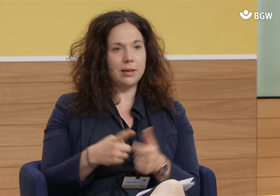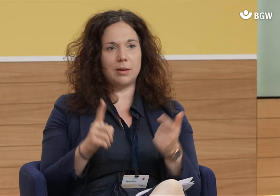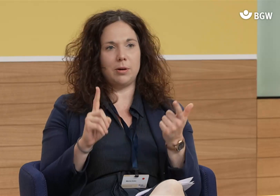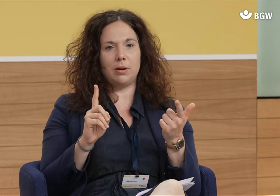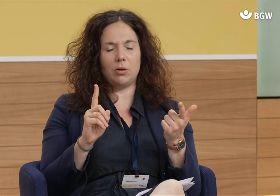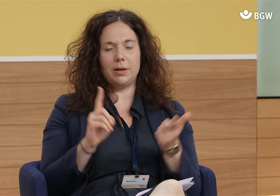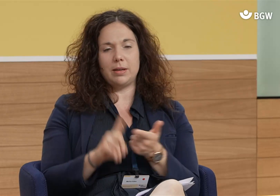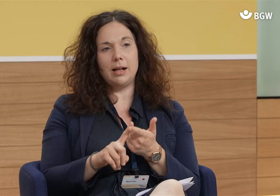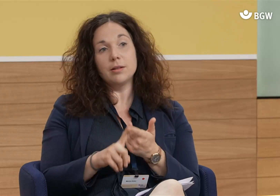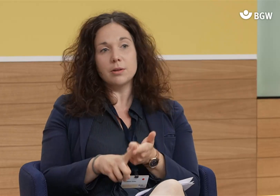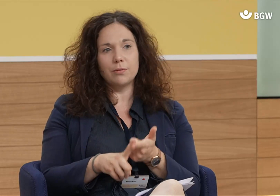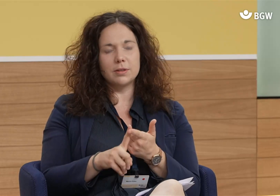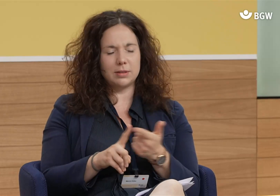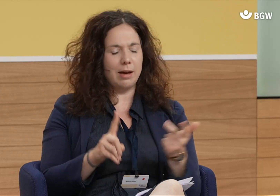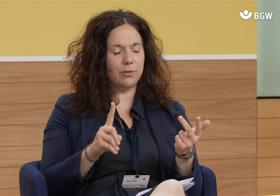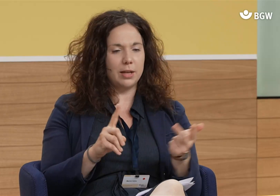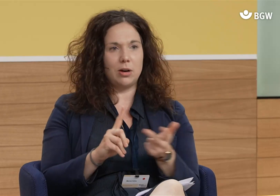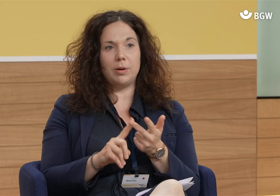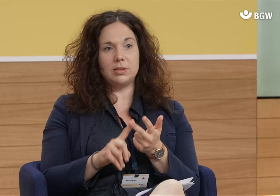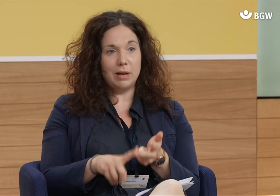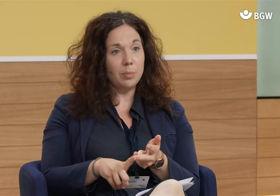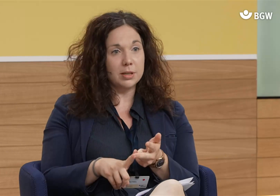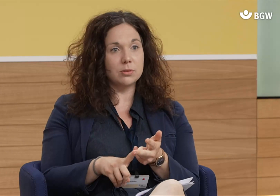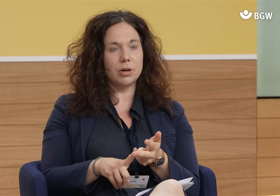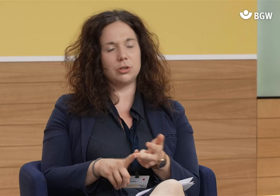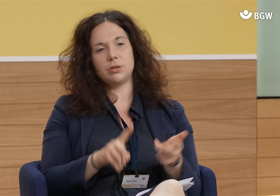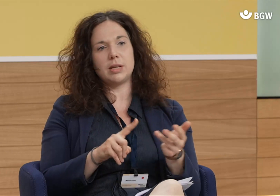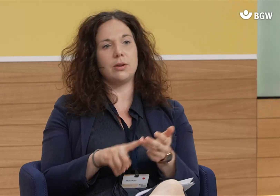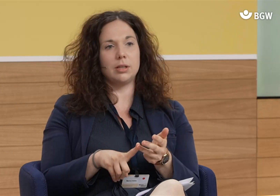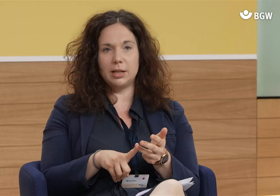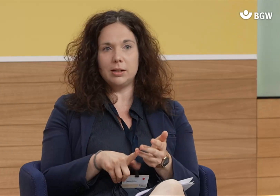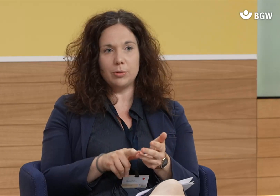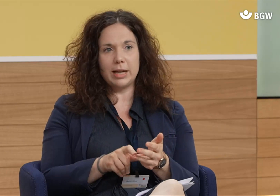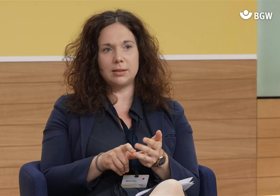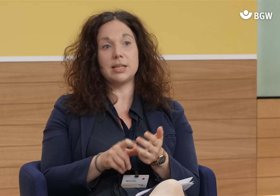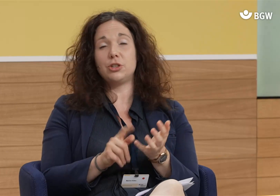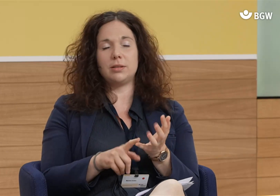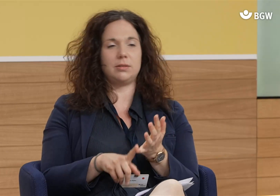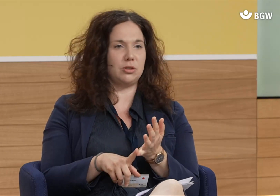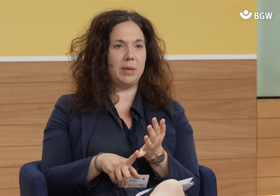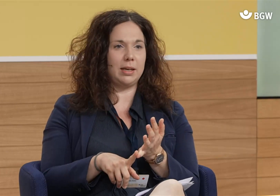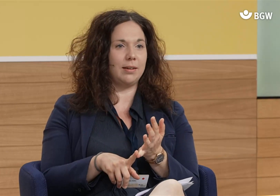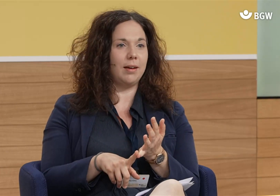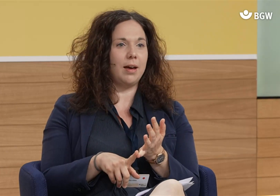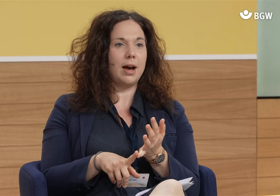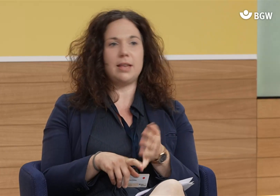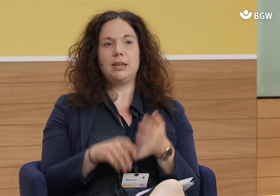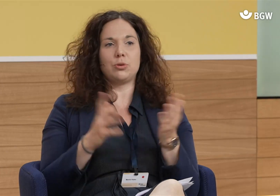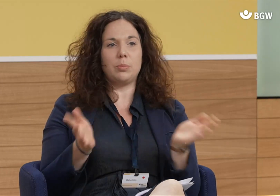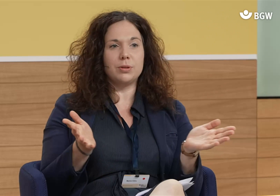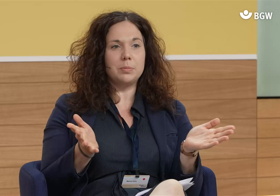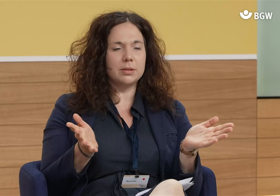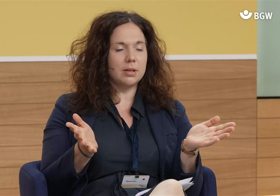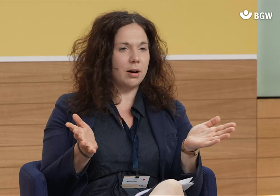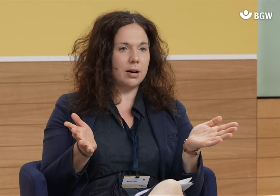Elemente anschaut, die beziehen sich auf das Wohlergehen, die Gesundheit des Personals, Entwicklungsstrukturen, gute klinische